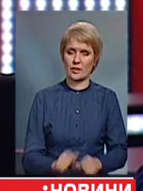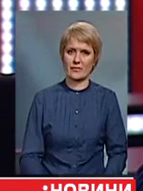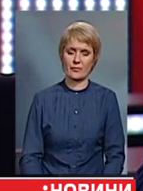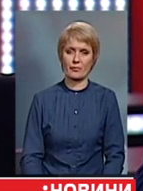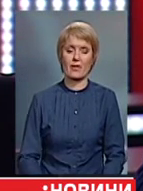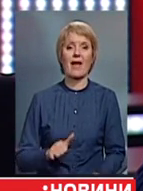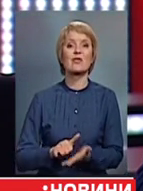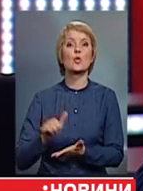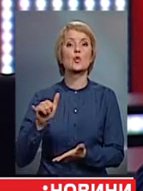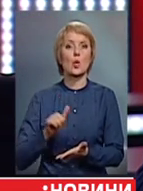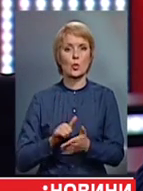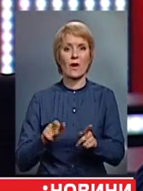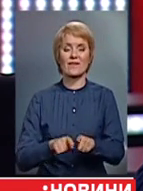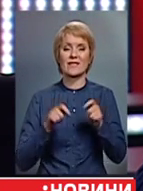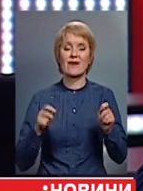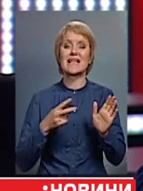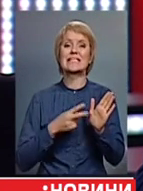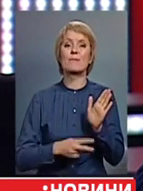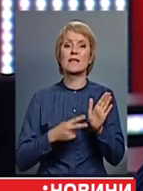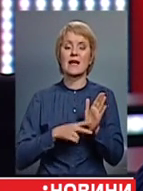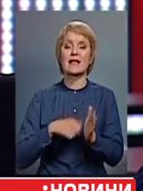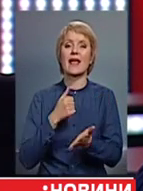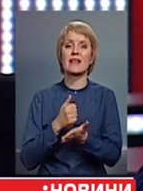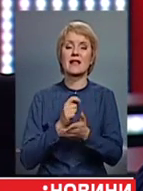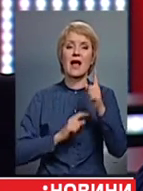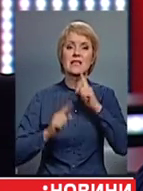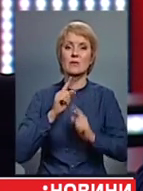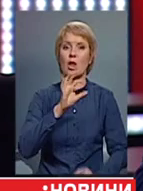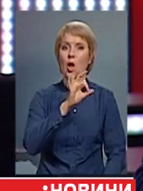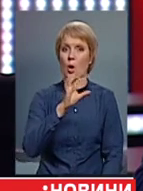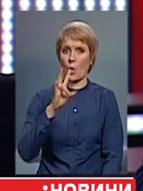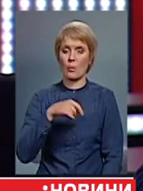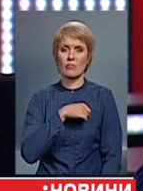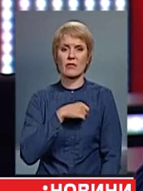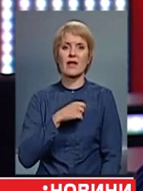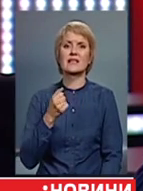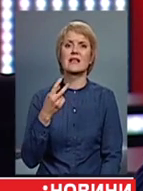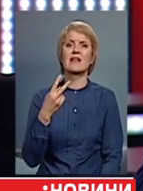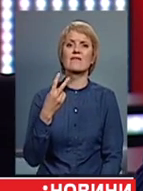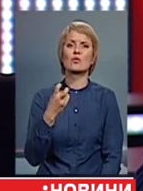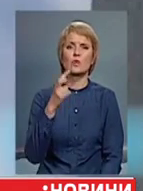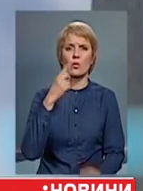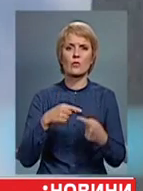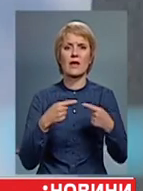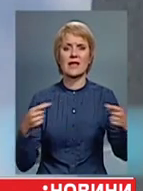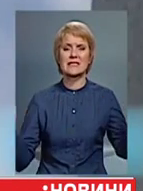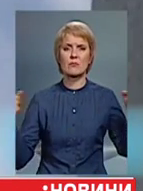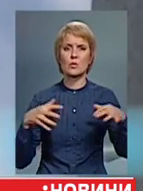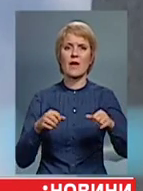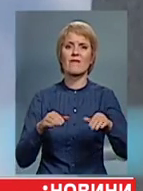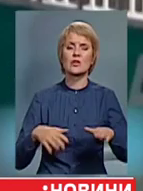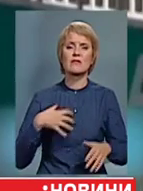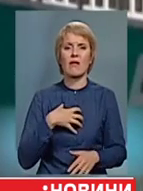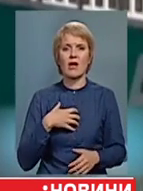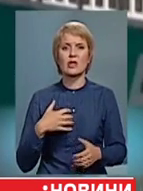У Нью-Йорку відкривається 70-та Генеральна асамблея ООН. Делегати майже з 200 країн зберуться, щоб вирішувати нагальні світові проблеми. Серед